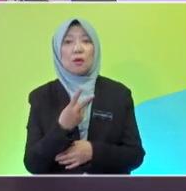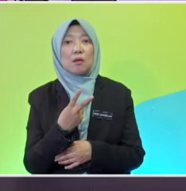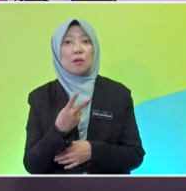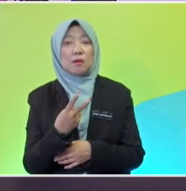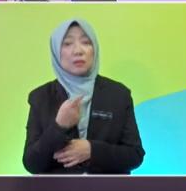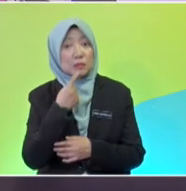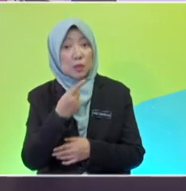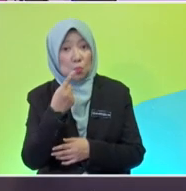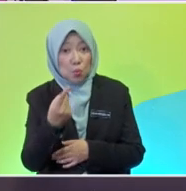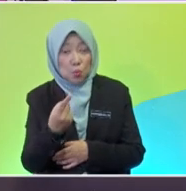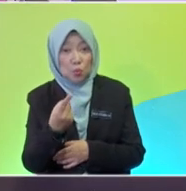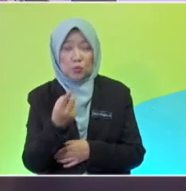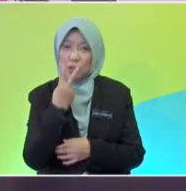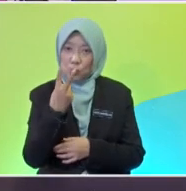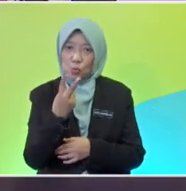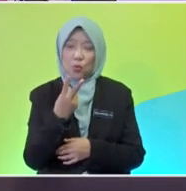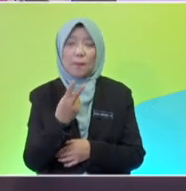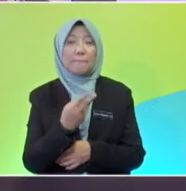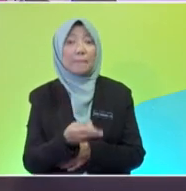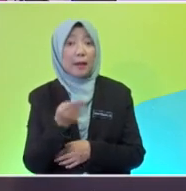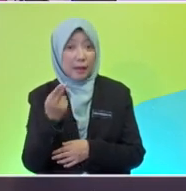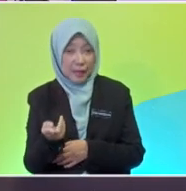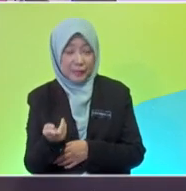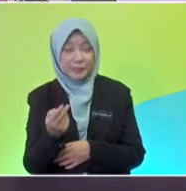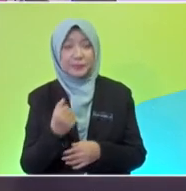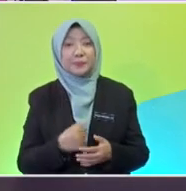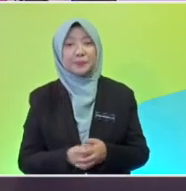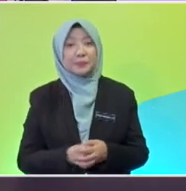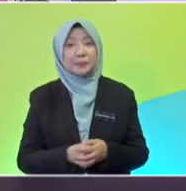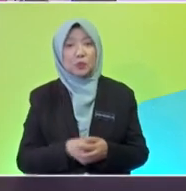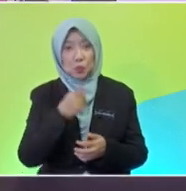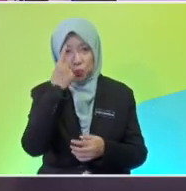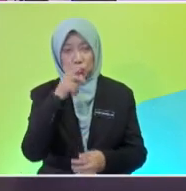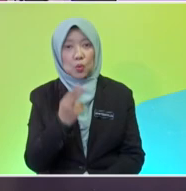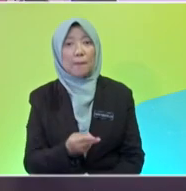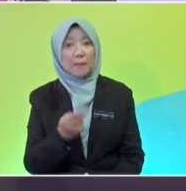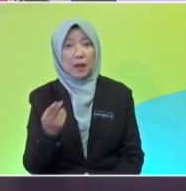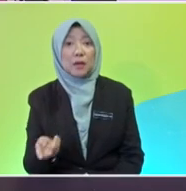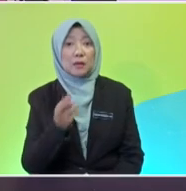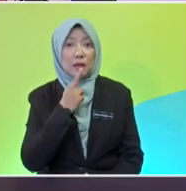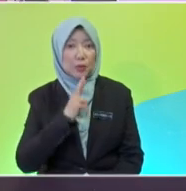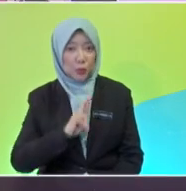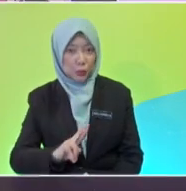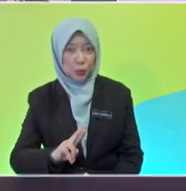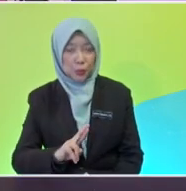sama-sama untuk bahan larut dan juga bahan tidak larut bagi bahan larut terlebih dahulu